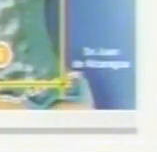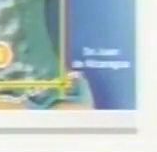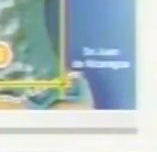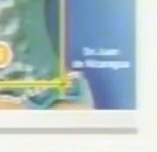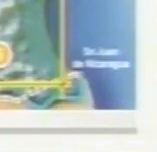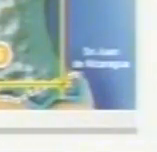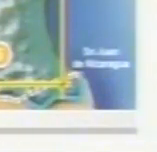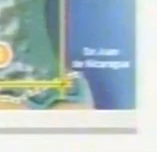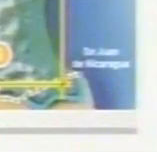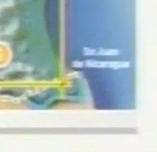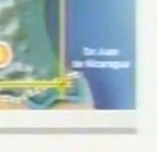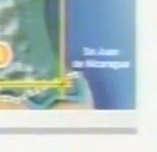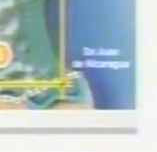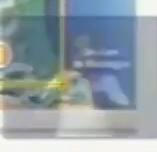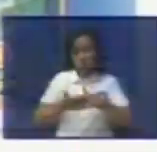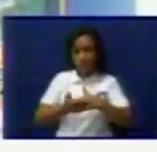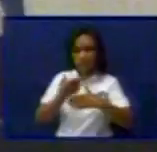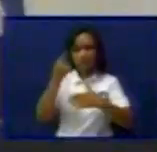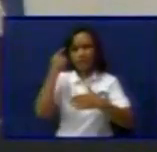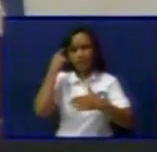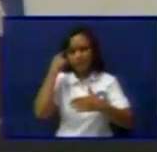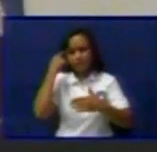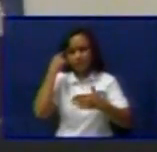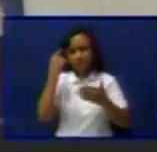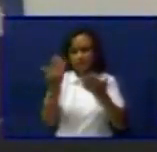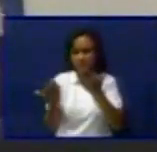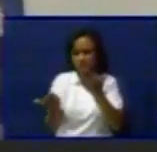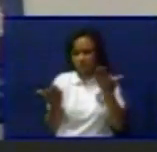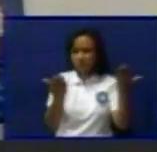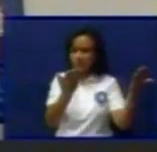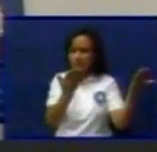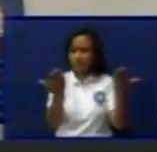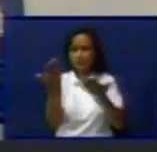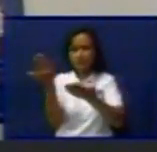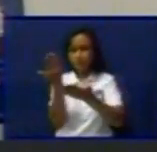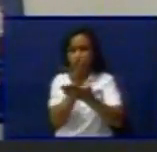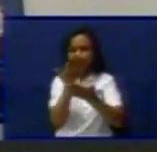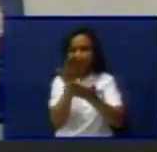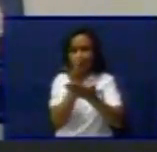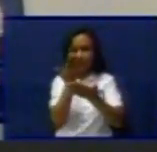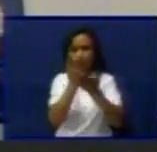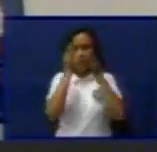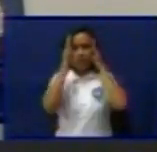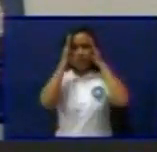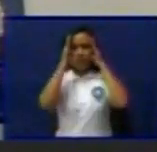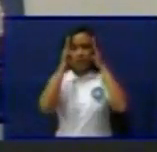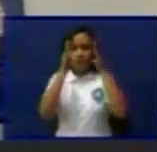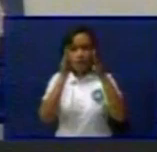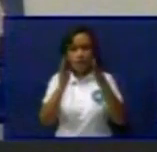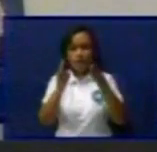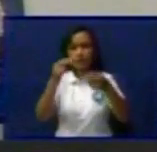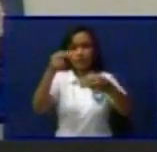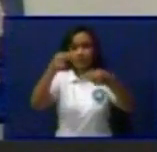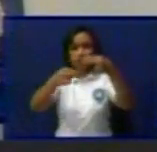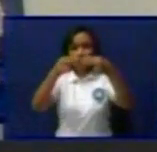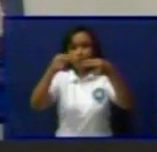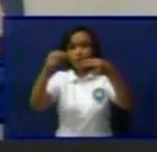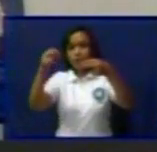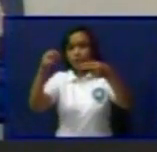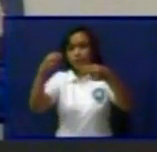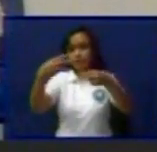那么经过综合的研究比选，我们重点对线路三和线路四进行了研究和比选。 Después de consideraciones globales, los estudios se han enfocado en la ruta 3 y la